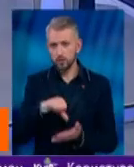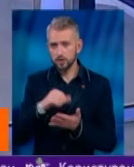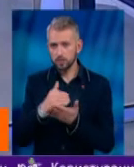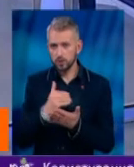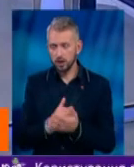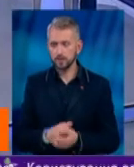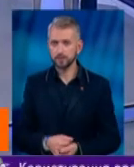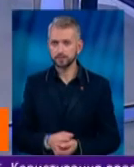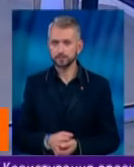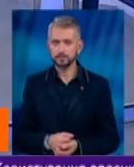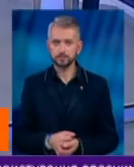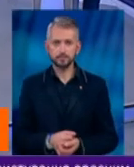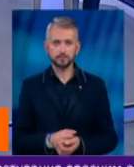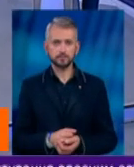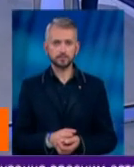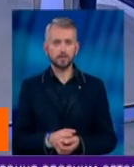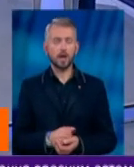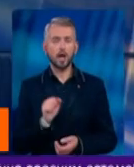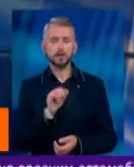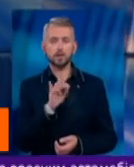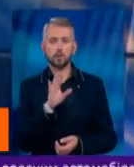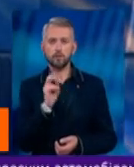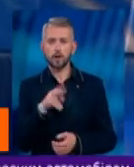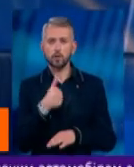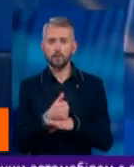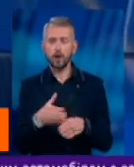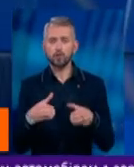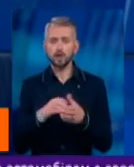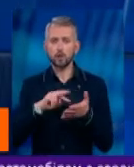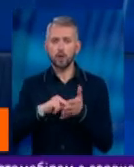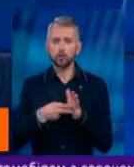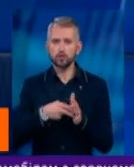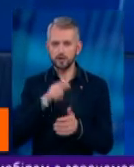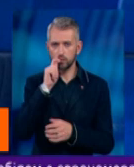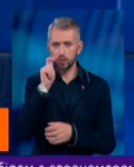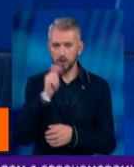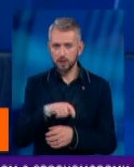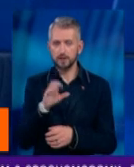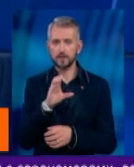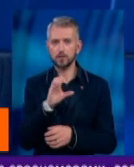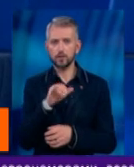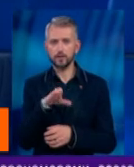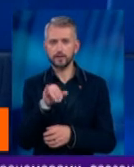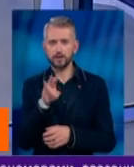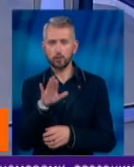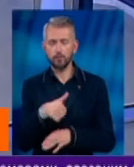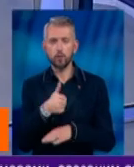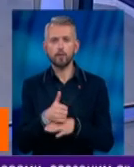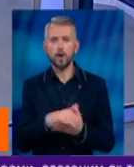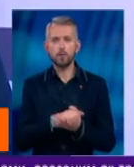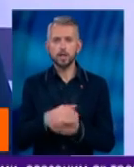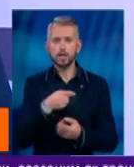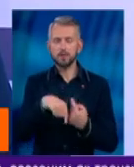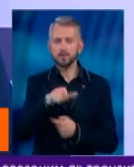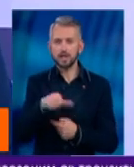пане Сергію, пане Андрію. Глядачам нагадаю, що Андрій Новак, голова Комітету економістів України, та Сергій Устінов, голова об'єднання підприємців